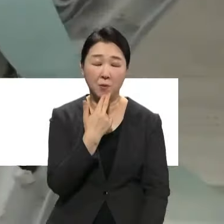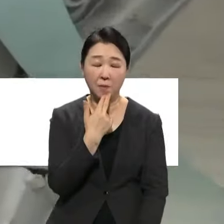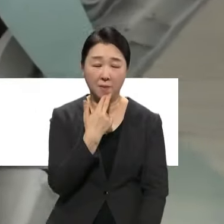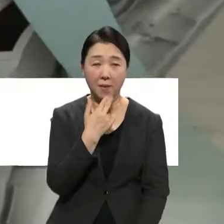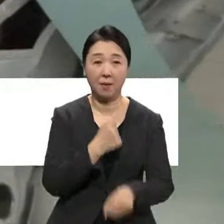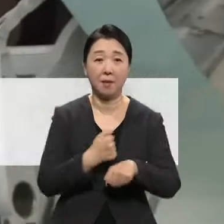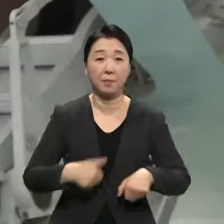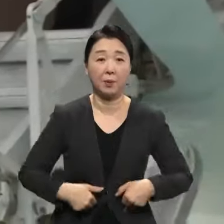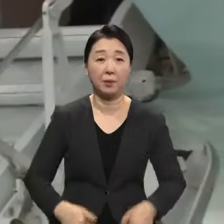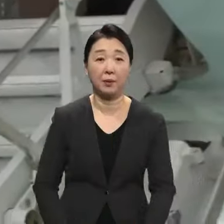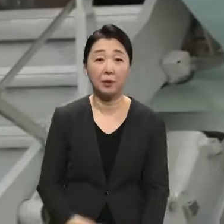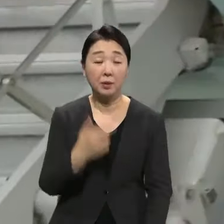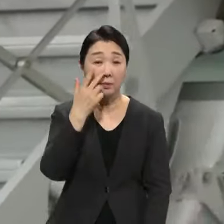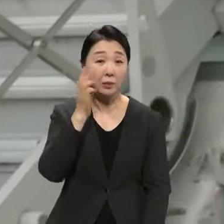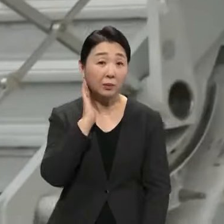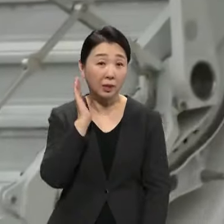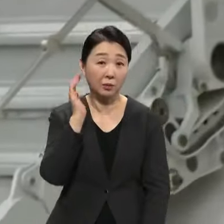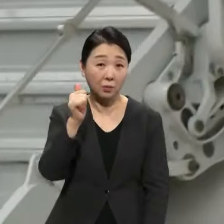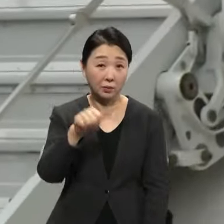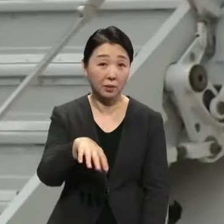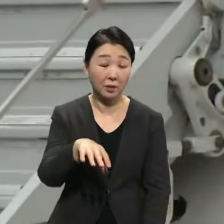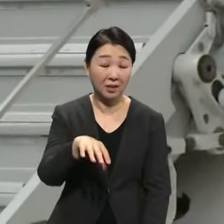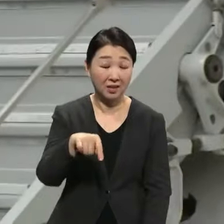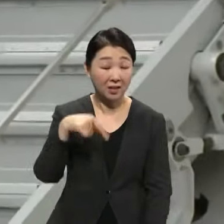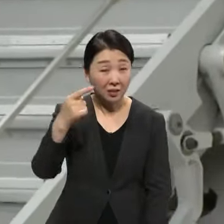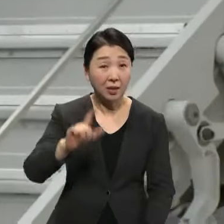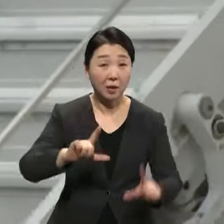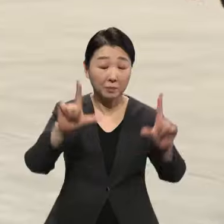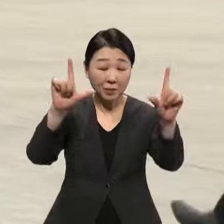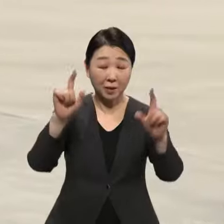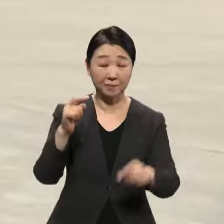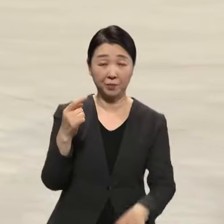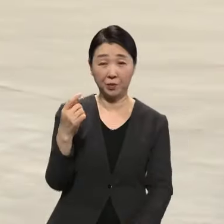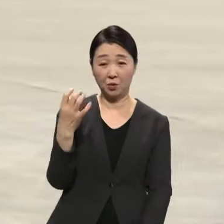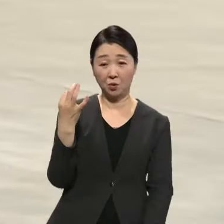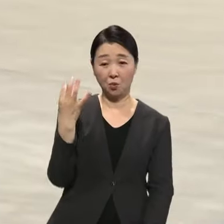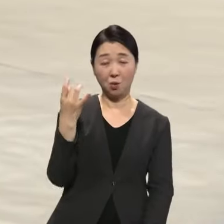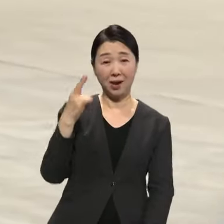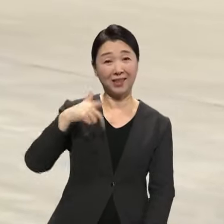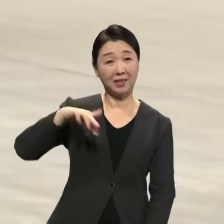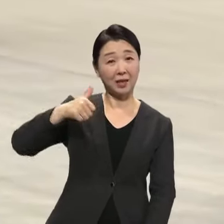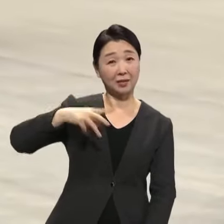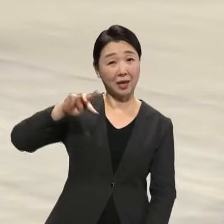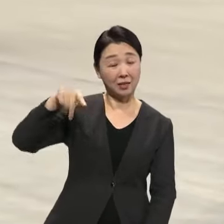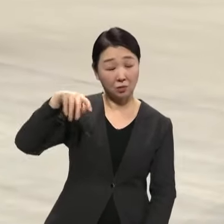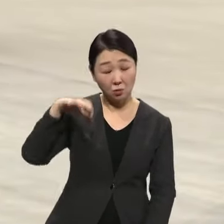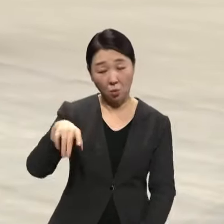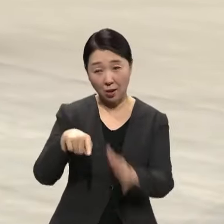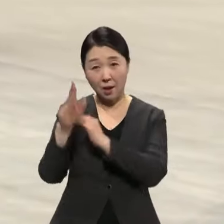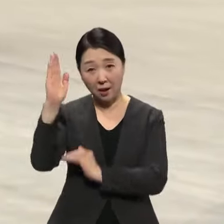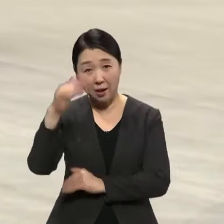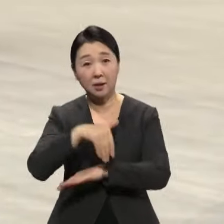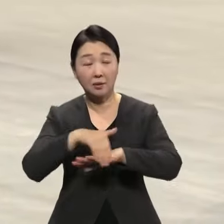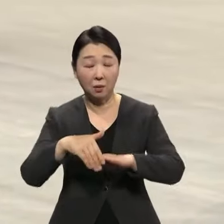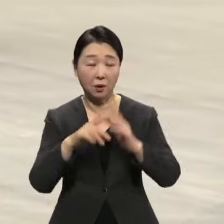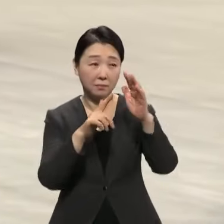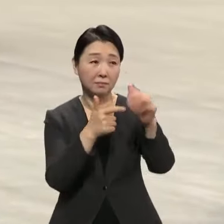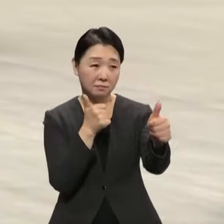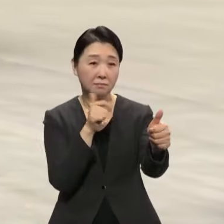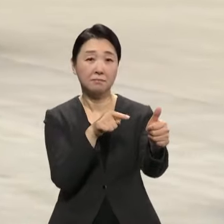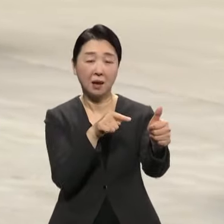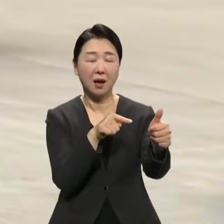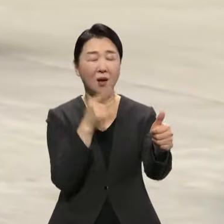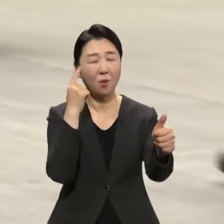강조했습니다 대은 애초 다음날 텍사스에서 예이지만 피격에